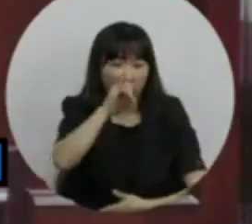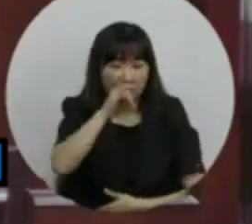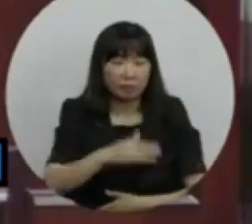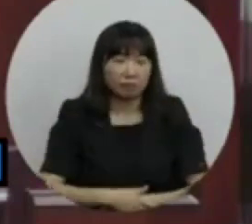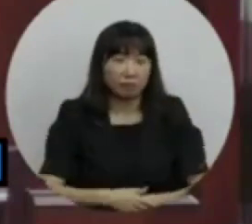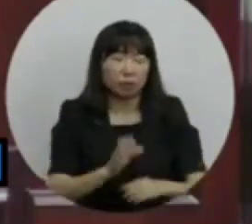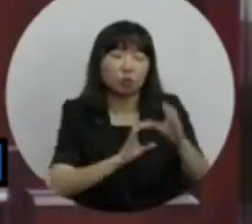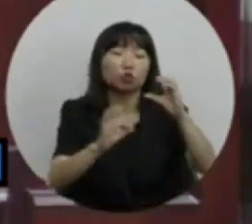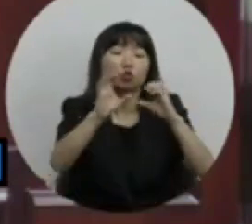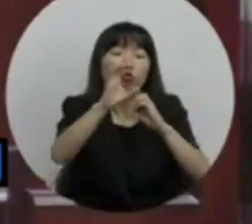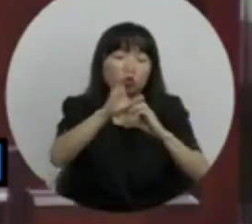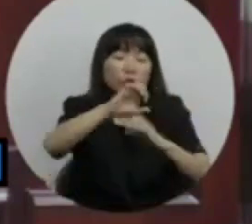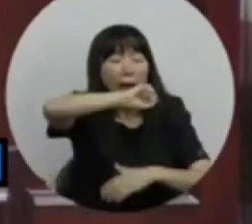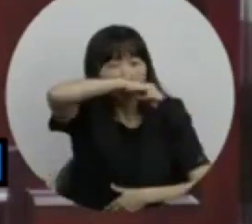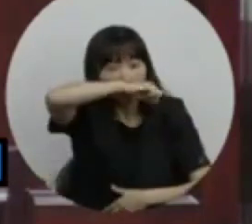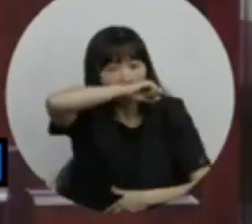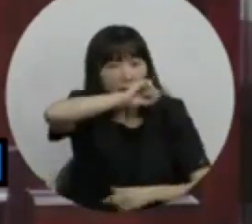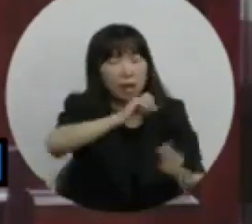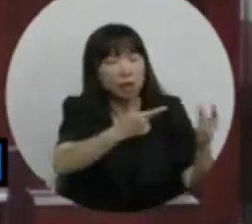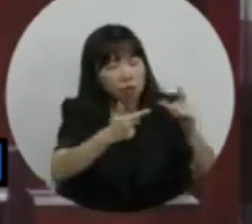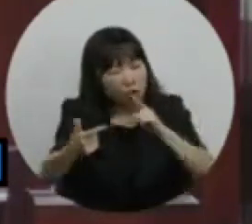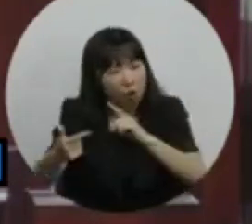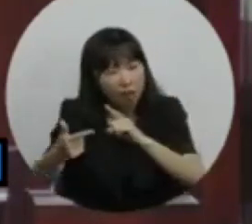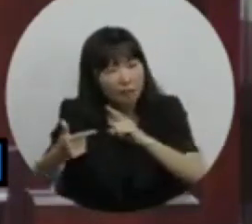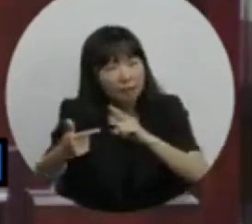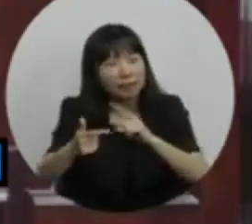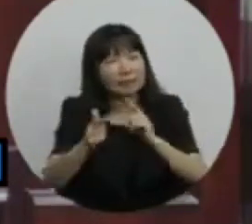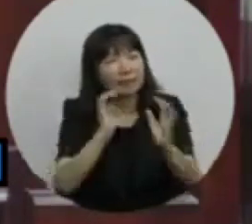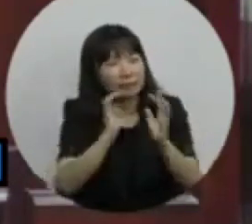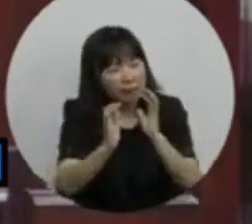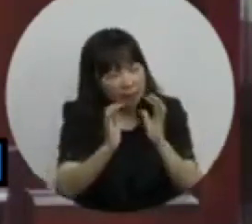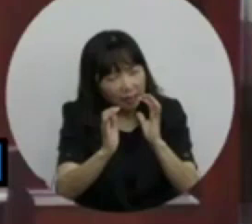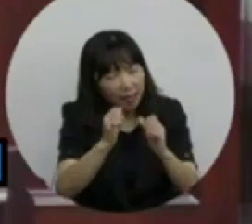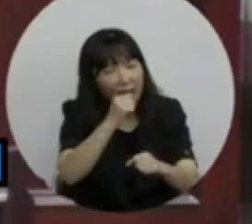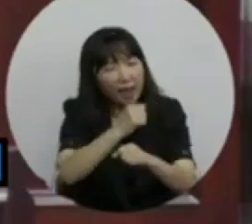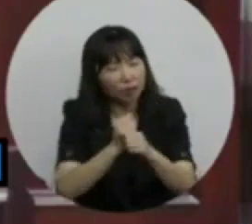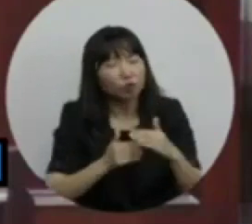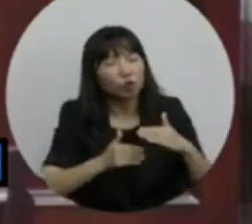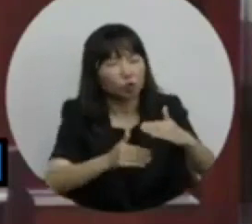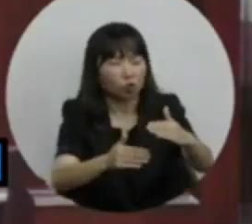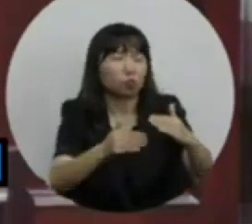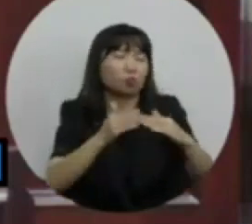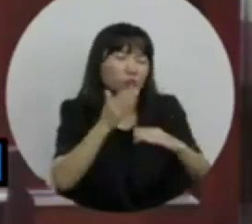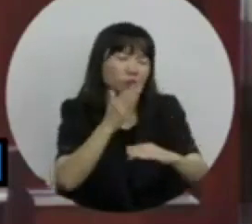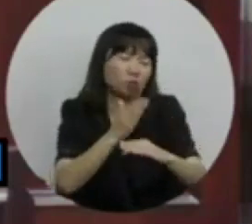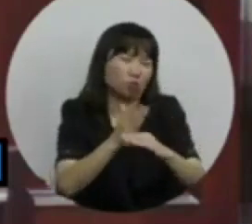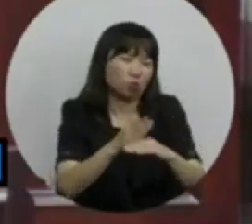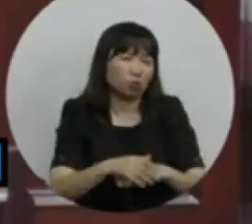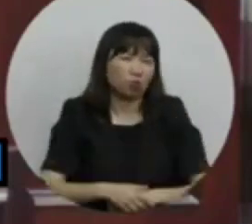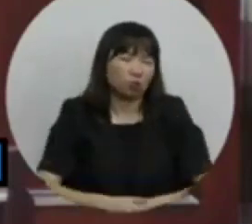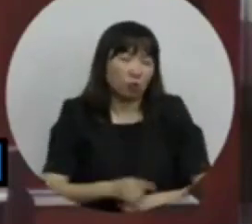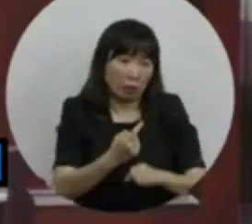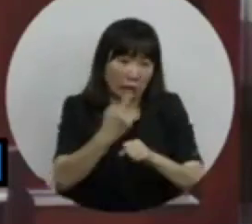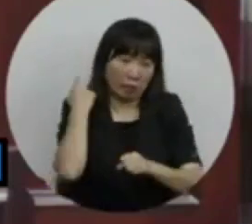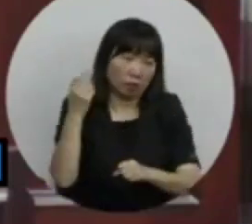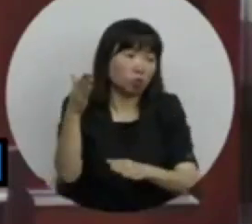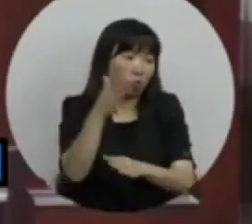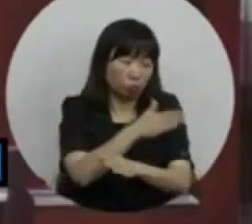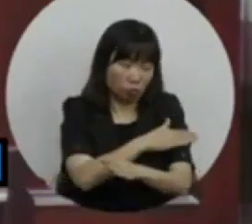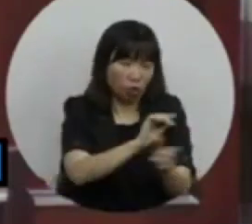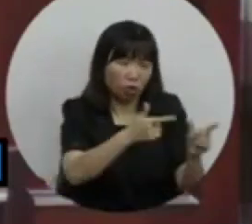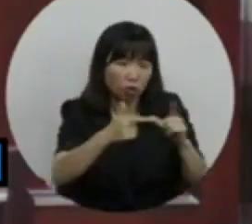경정 예산안은 많은 고민을 거쳐 준비하였습니다. 지난해부터 여러 경제적 요인으로